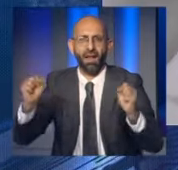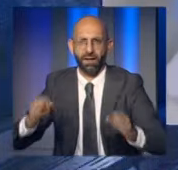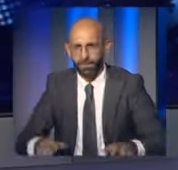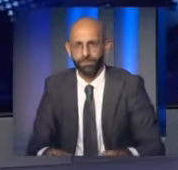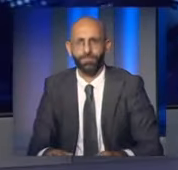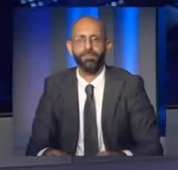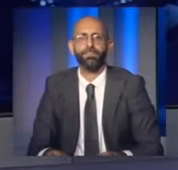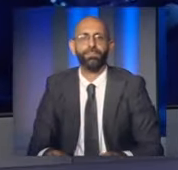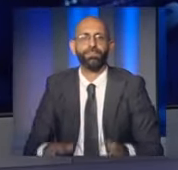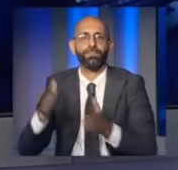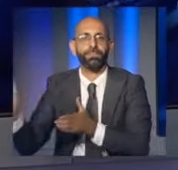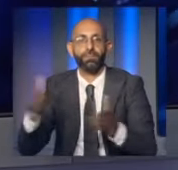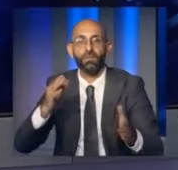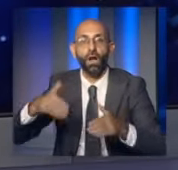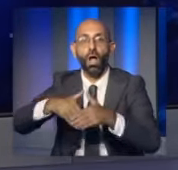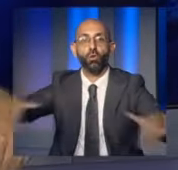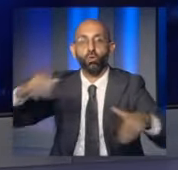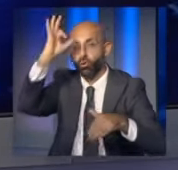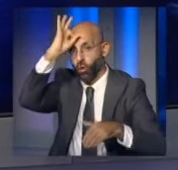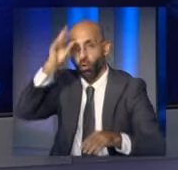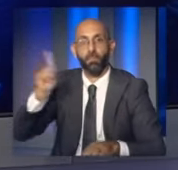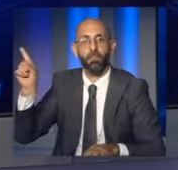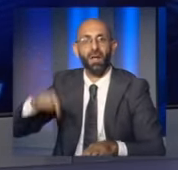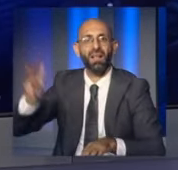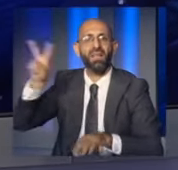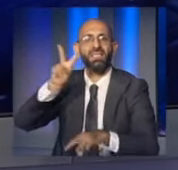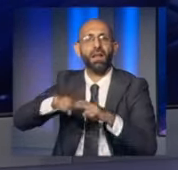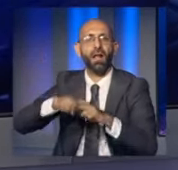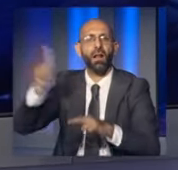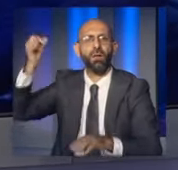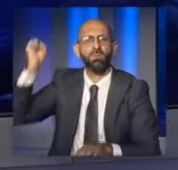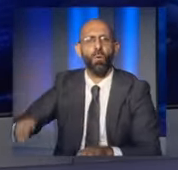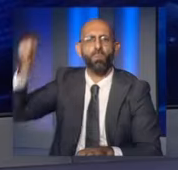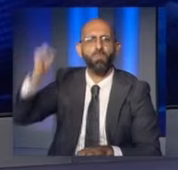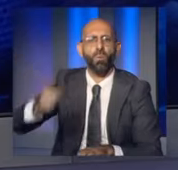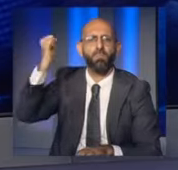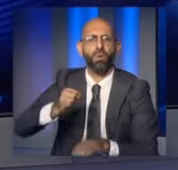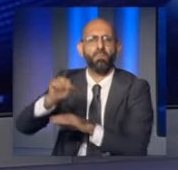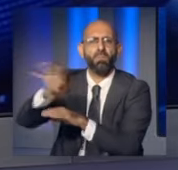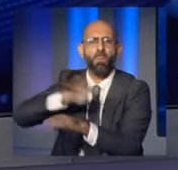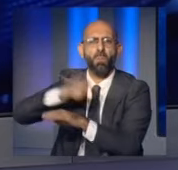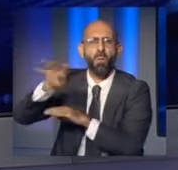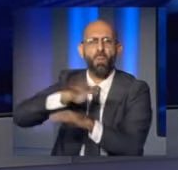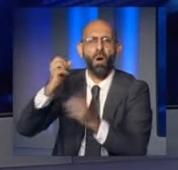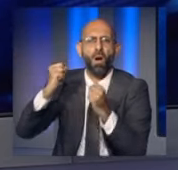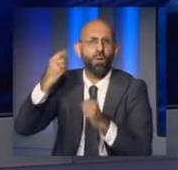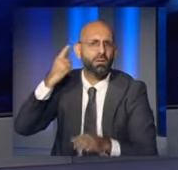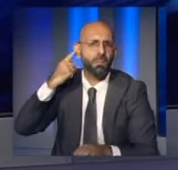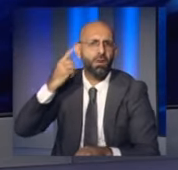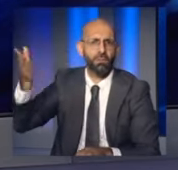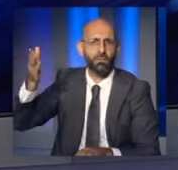وتثمر. ميدانيا في الجبهة اللبنانية الحدودية الجنوبية، فيما يتقطع العدوان الإسرائيلي على القرى